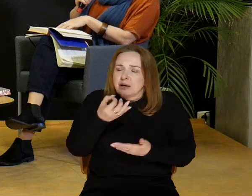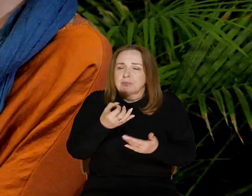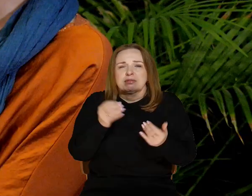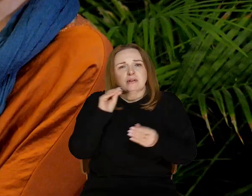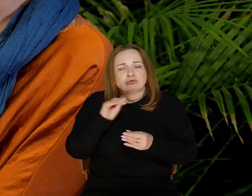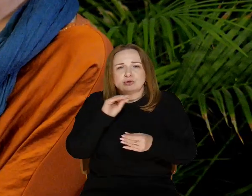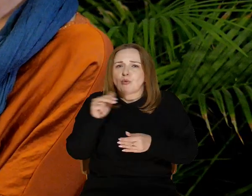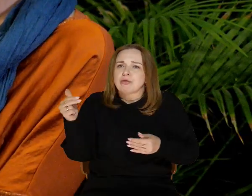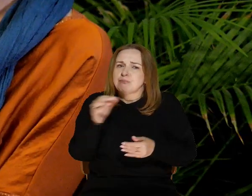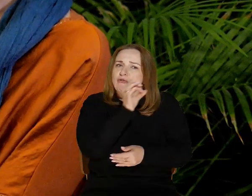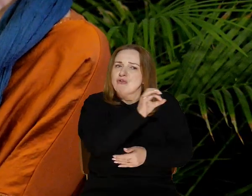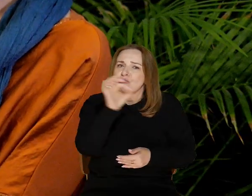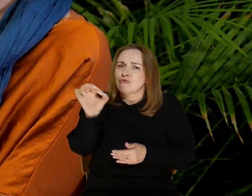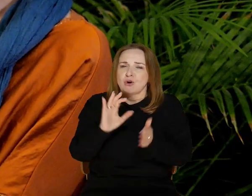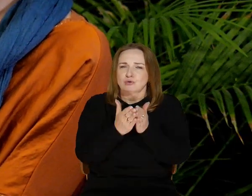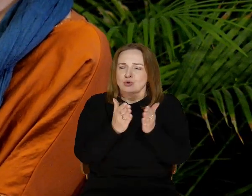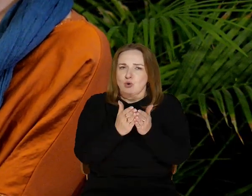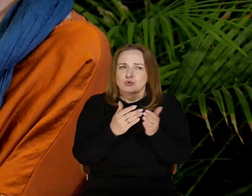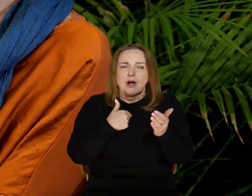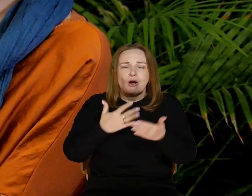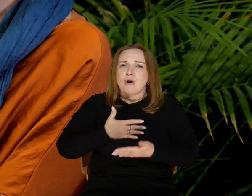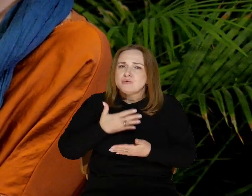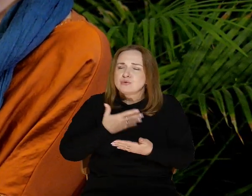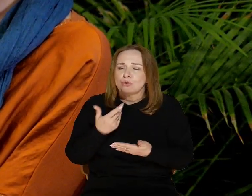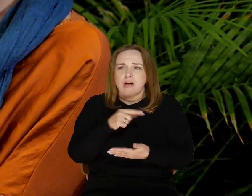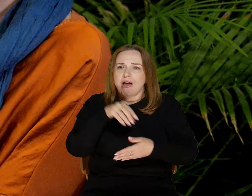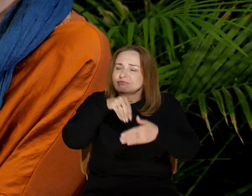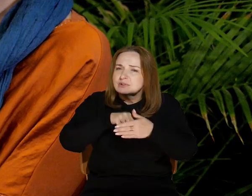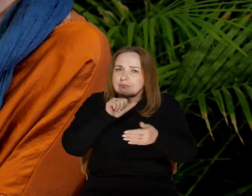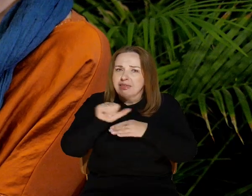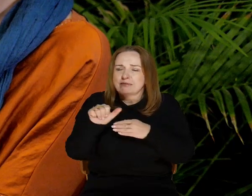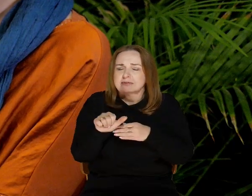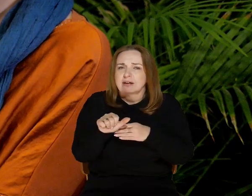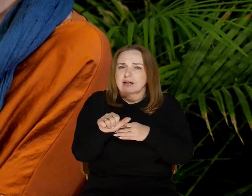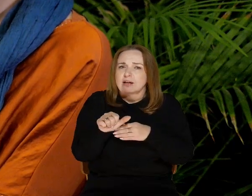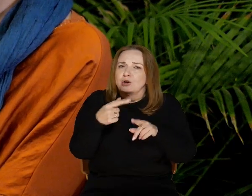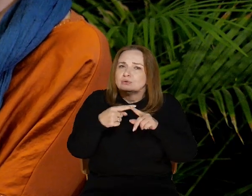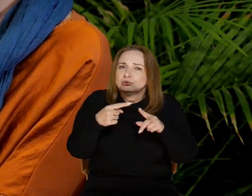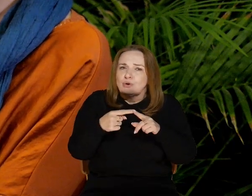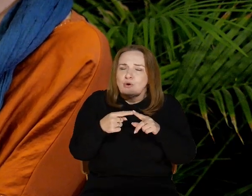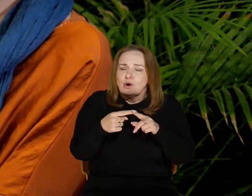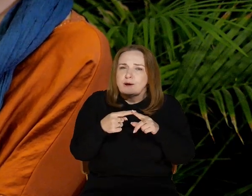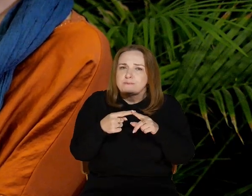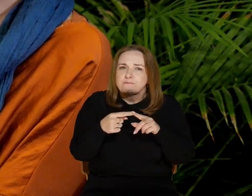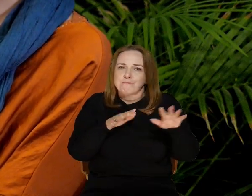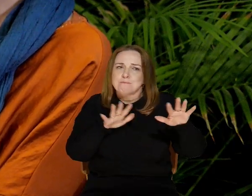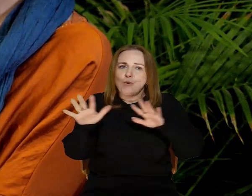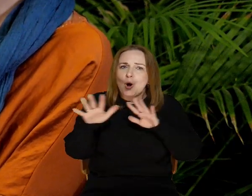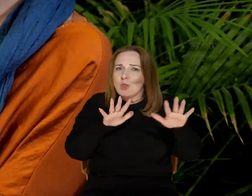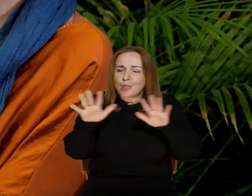książek, bo zasadniczo wydaje mi się, że mówią one jakby takim bardzo